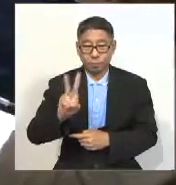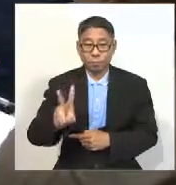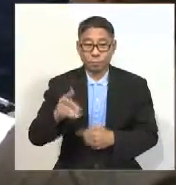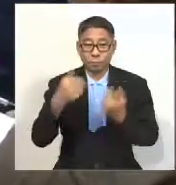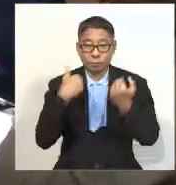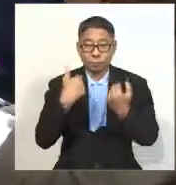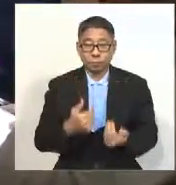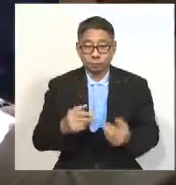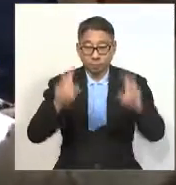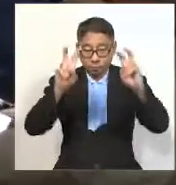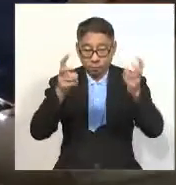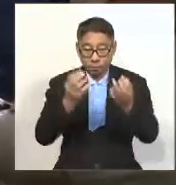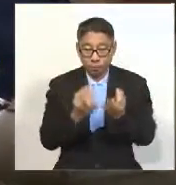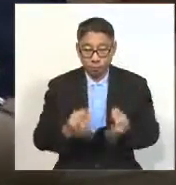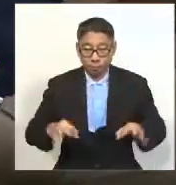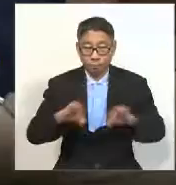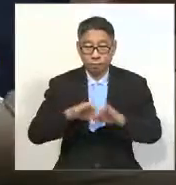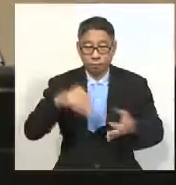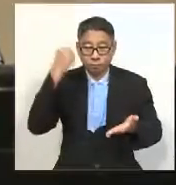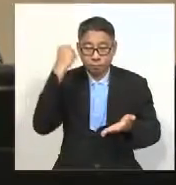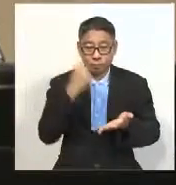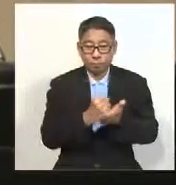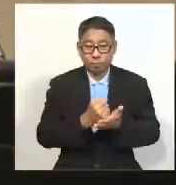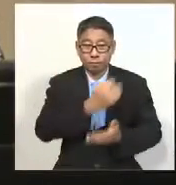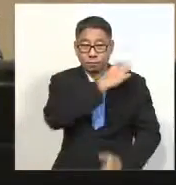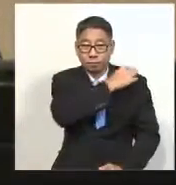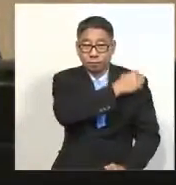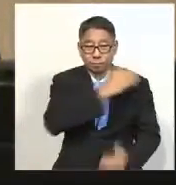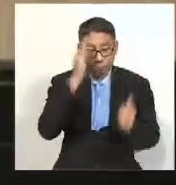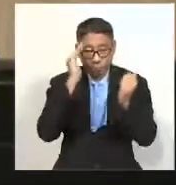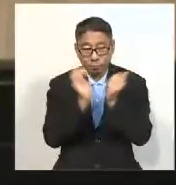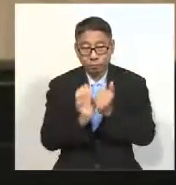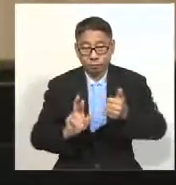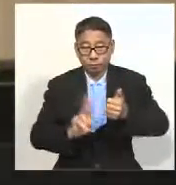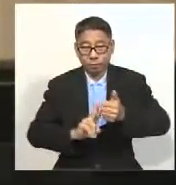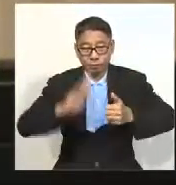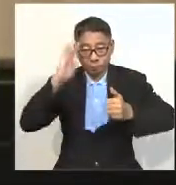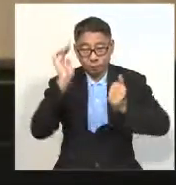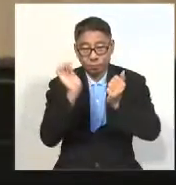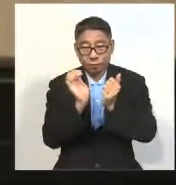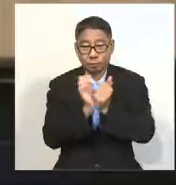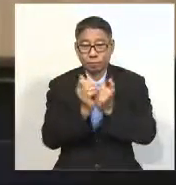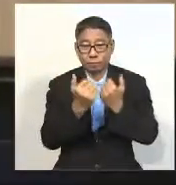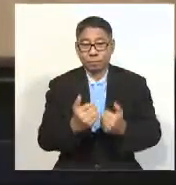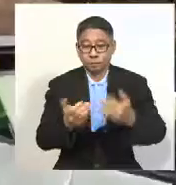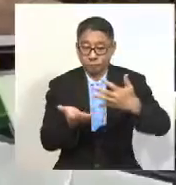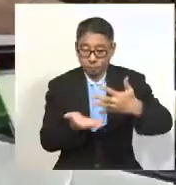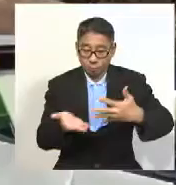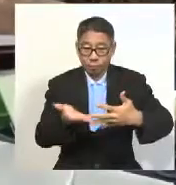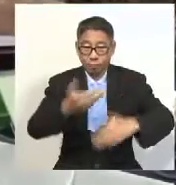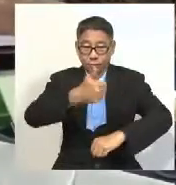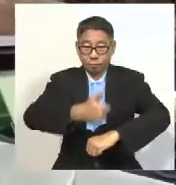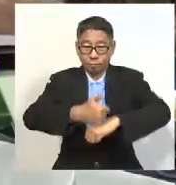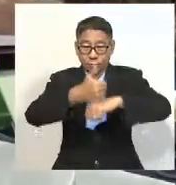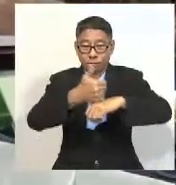8/2562โดยมีวาระสำคัญคือการแต่งตั้งข้าราชการตำรวจระดับรองผู้บัญชาการตำรวจถึงระดับผู้บัง